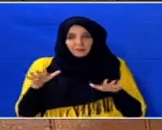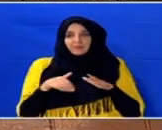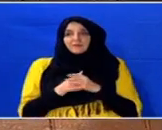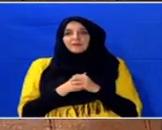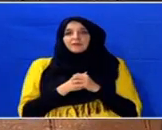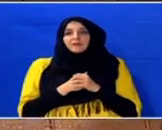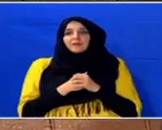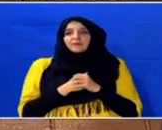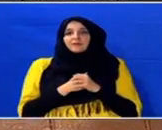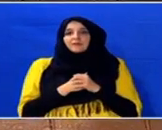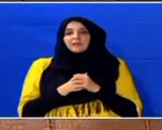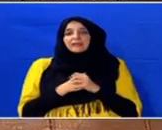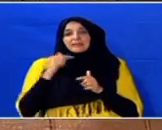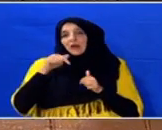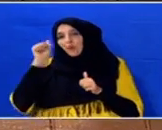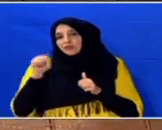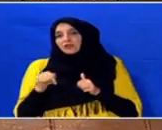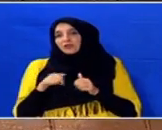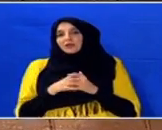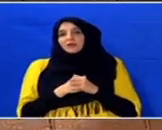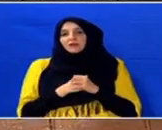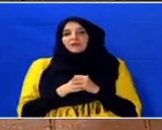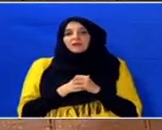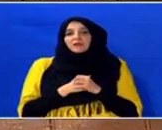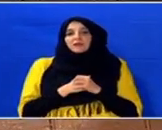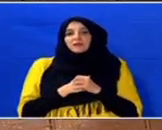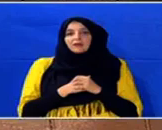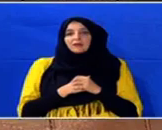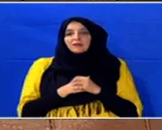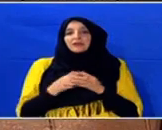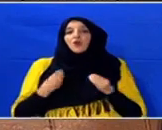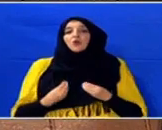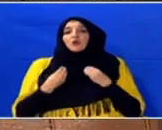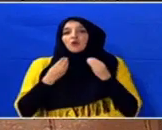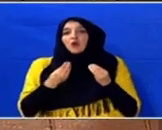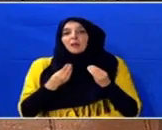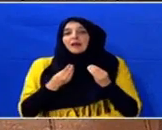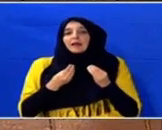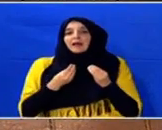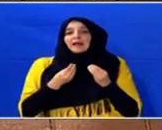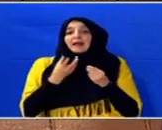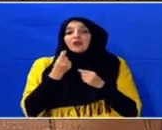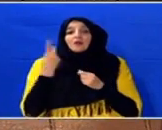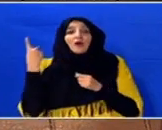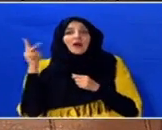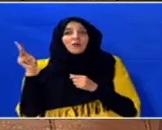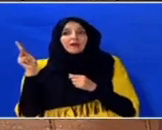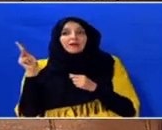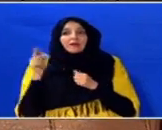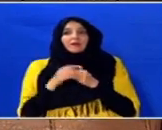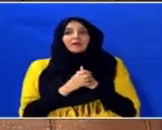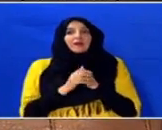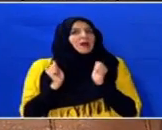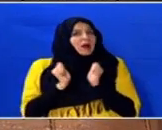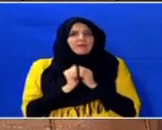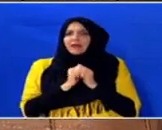هذا إجراء واجب شرعا وقانونا، يعطيوا له رأس المال مع